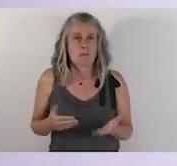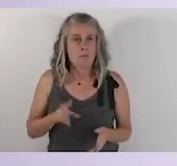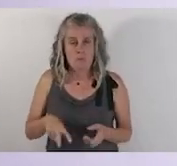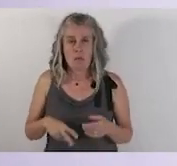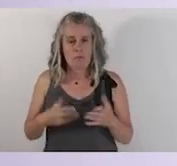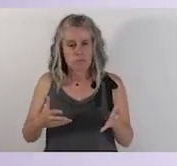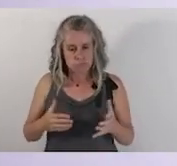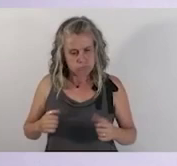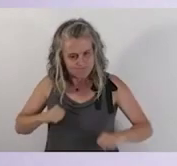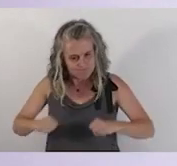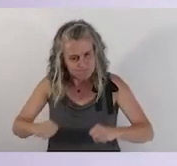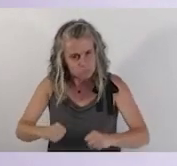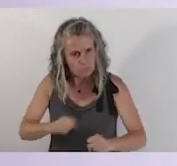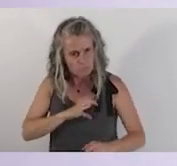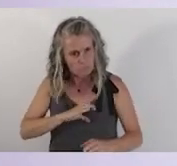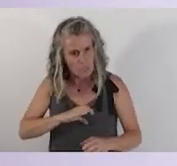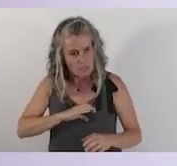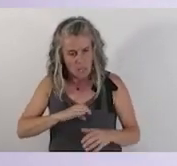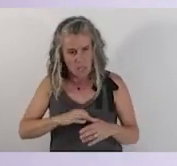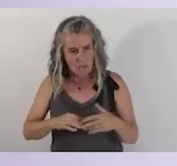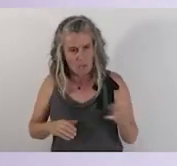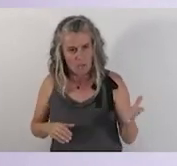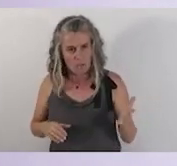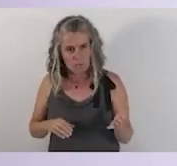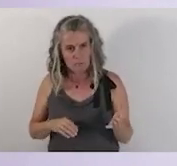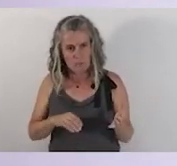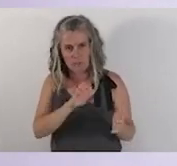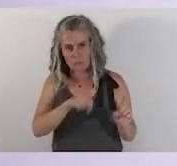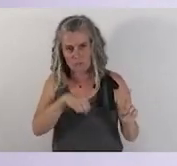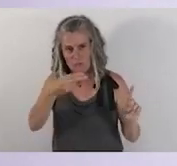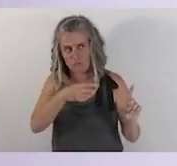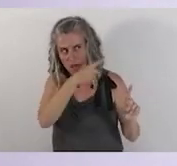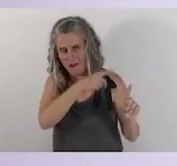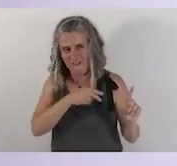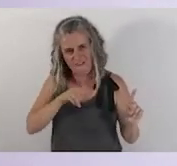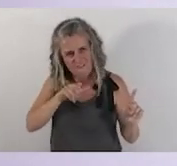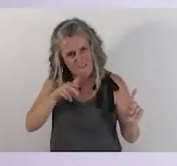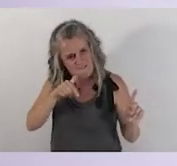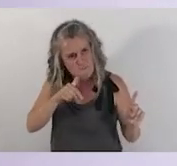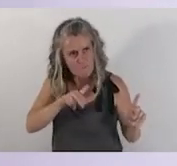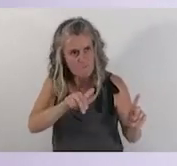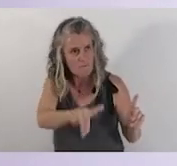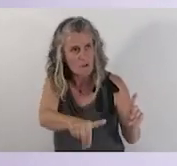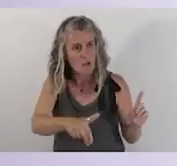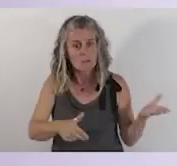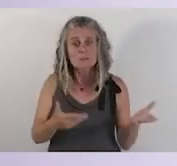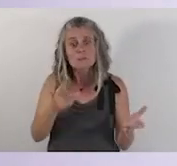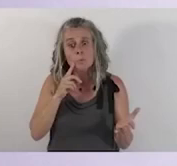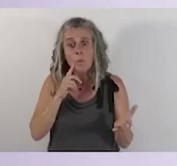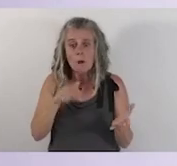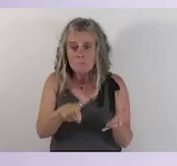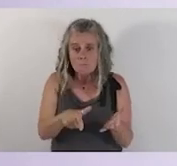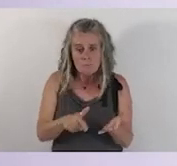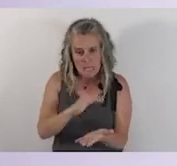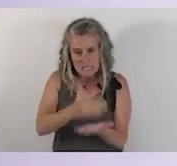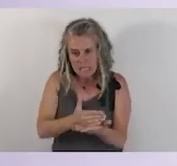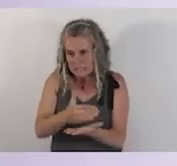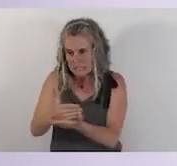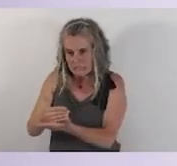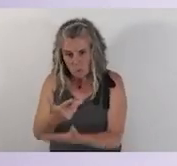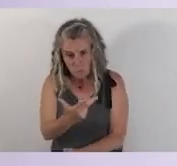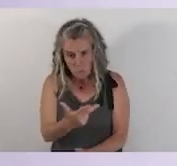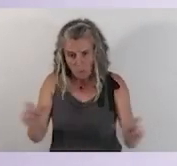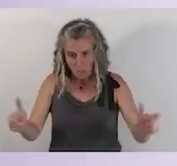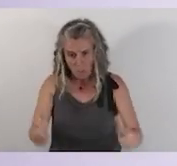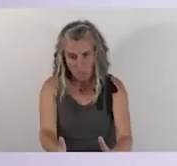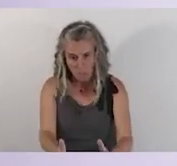effort, mais on va plus loin en demandant une exception des décharges horaires pour cette école. C'est-à-dire que quand vous tombez à 3 classes, le